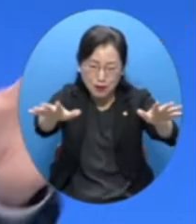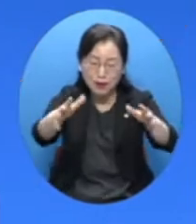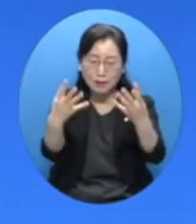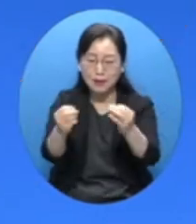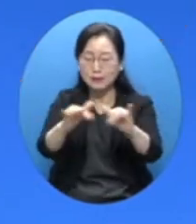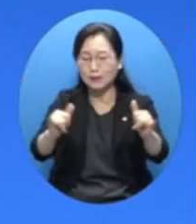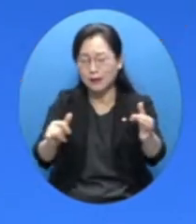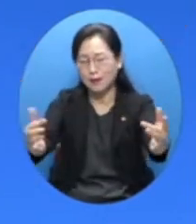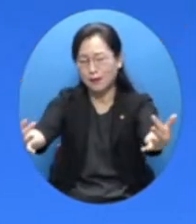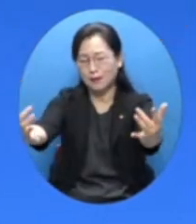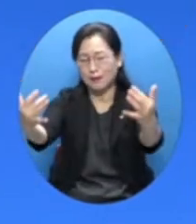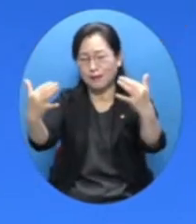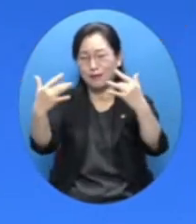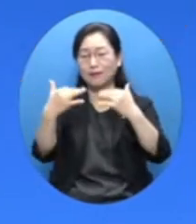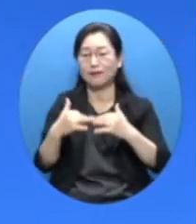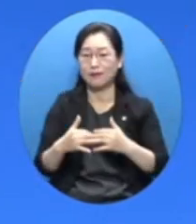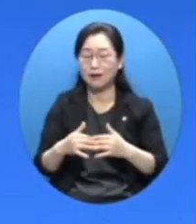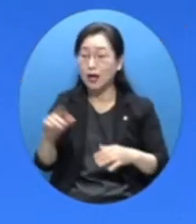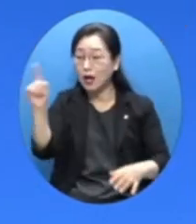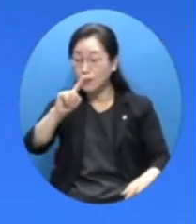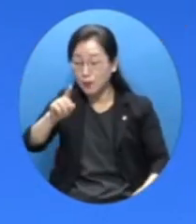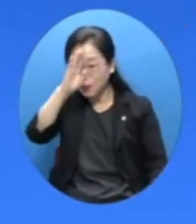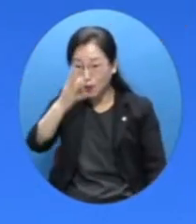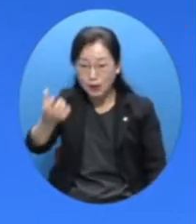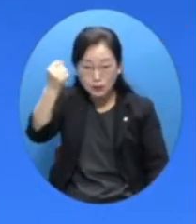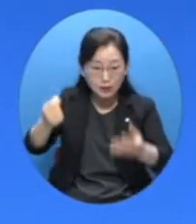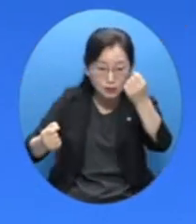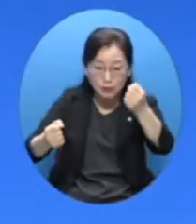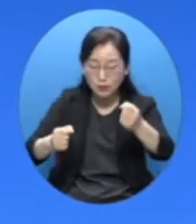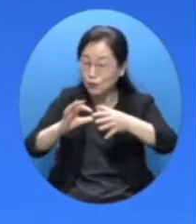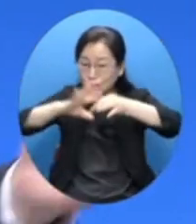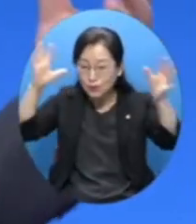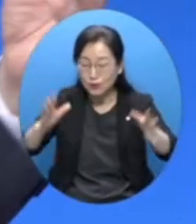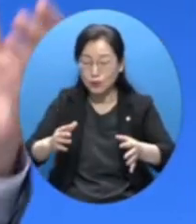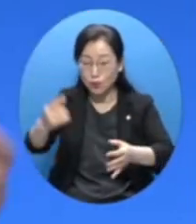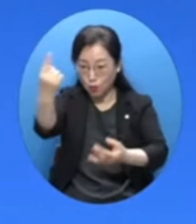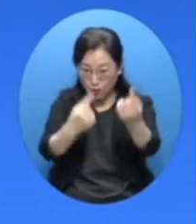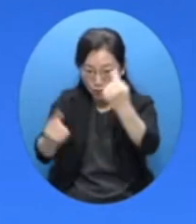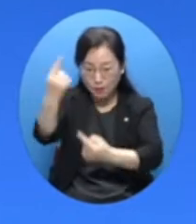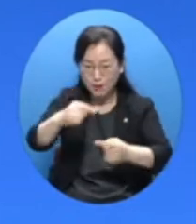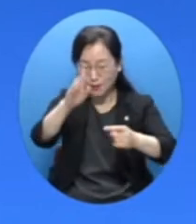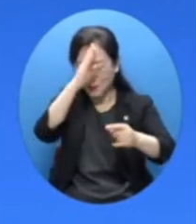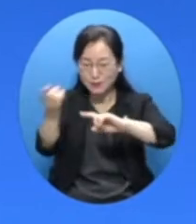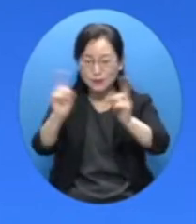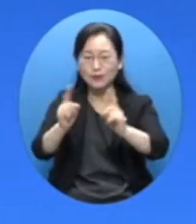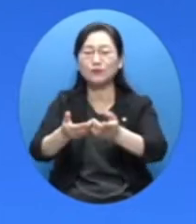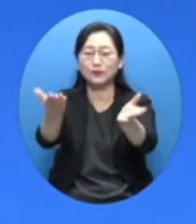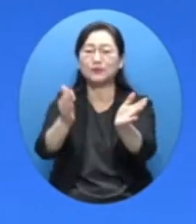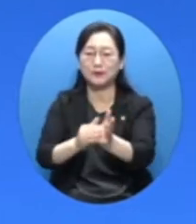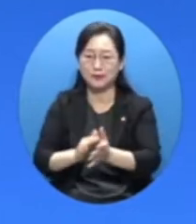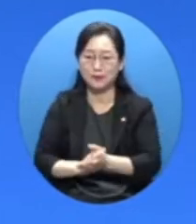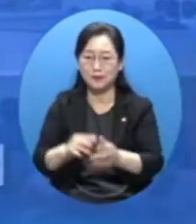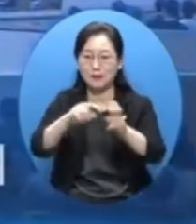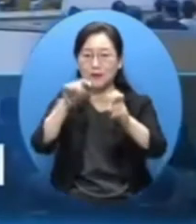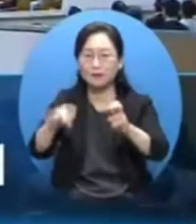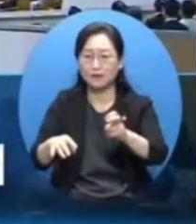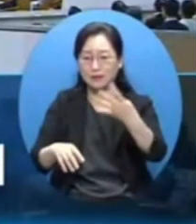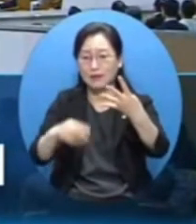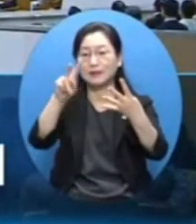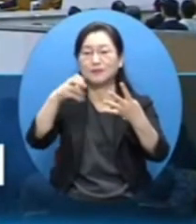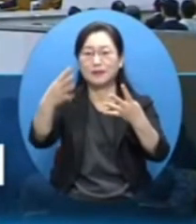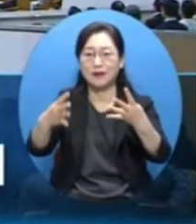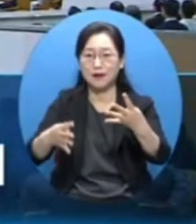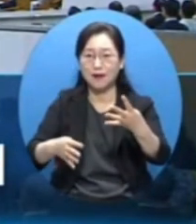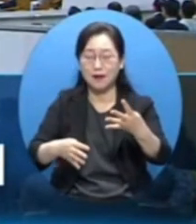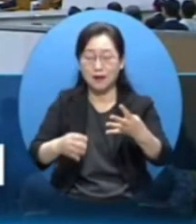사람들이 몰려왔습니다 어떤 병을 간 사람 가졌든지 주 앞에 나오기만 하면 다 고침을 받았습니다 마태복음 4장 24절입니다